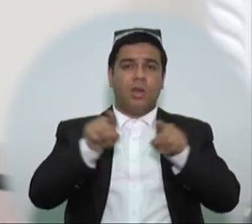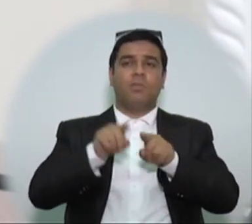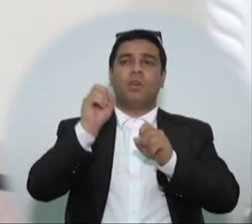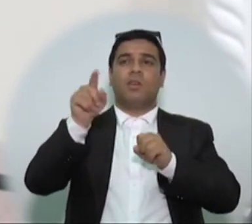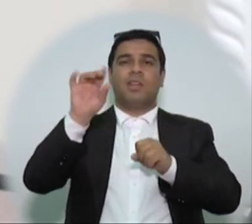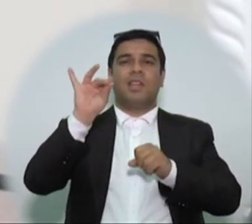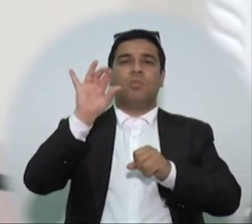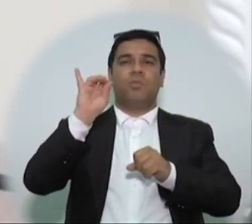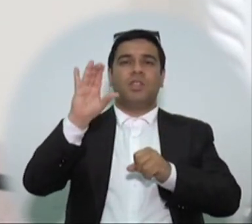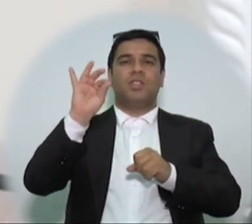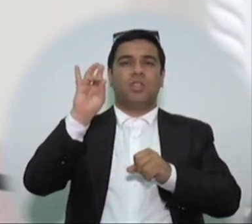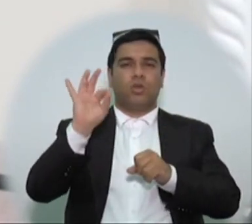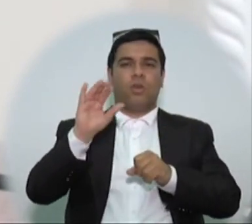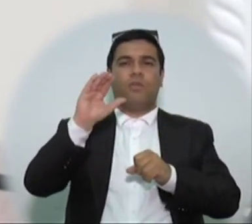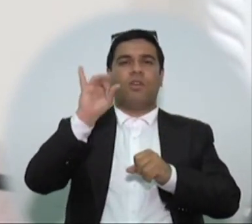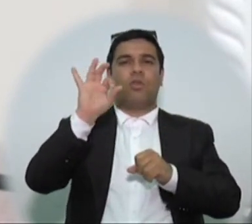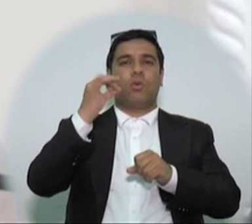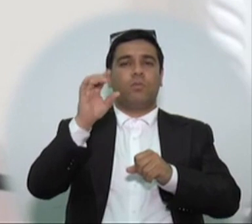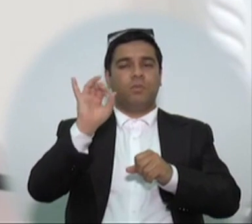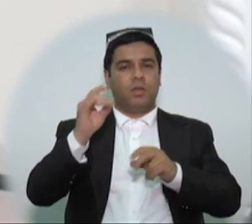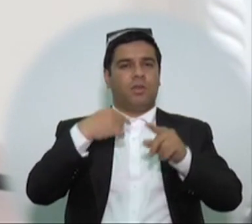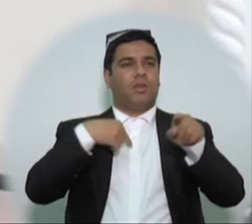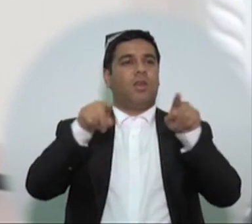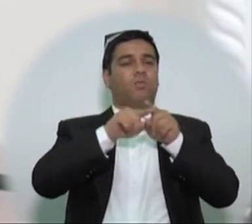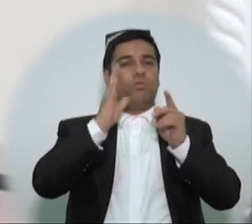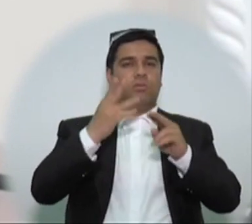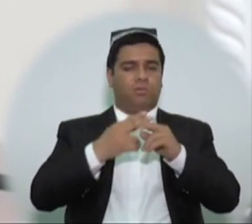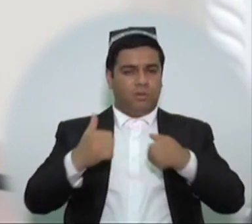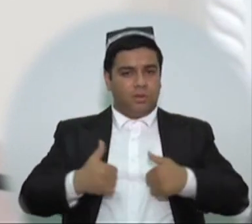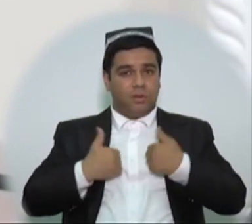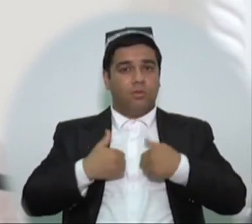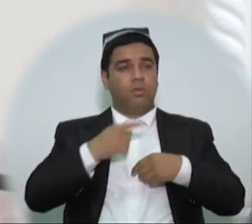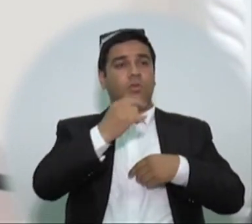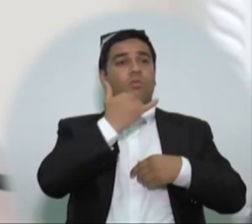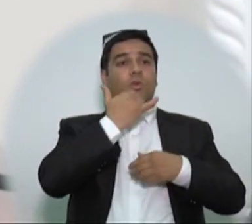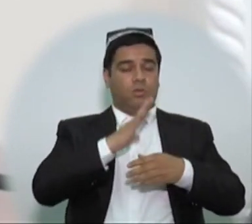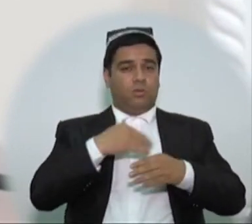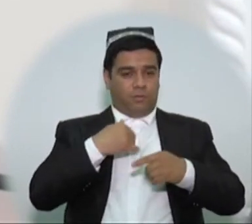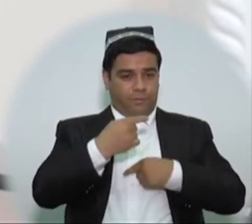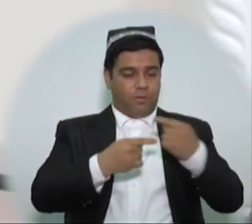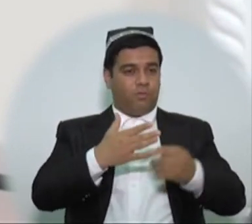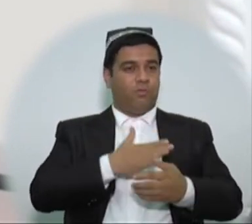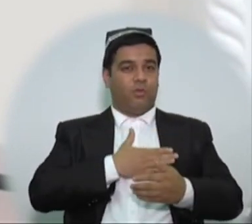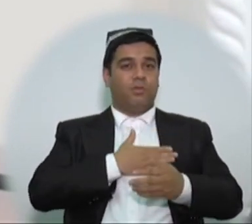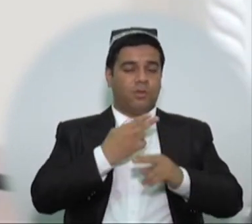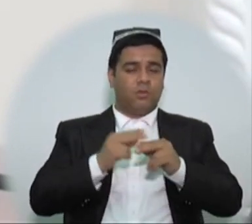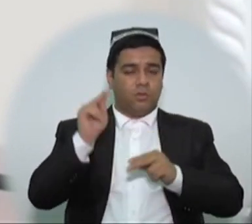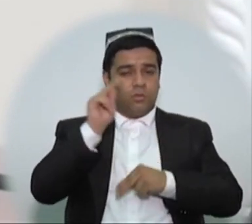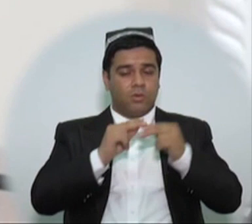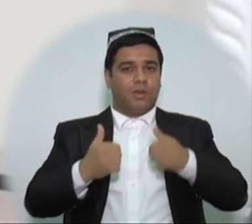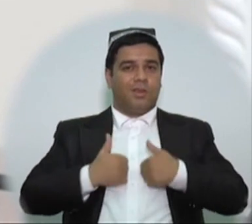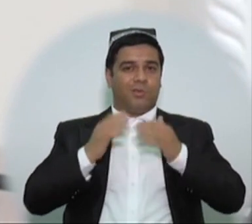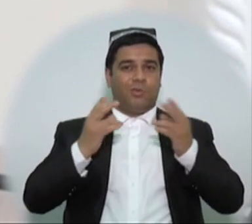bulamam, Farabi bulamam, Palancı bo'laman, pistonchi bo'laman, ular bobom bo'lgan, men nabirasiman degan ixlos bilan